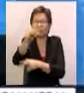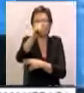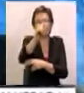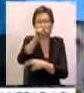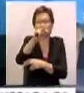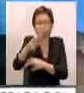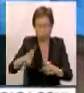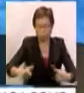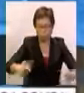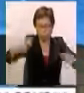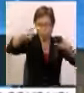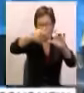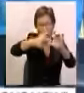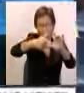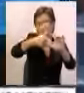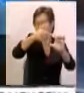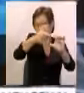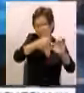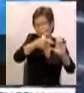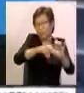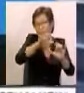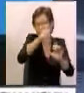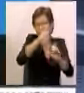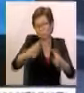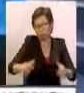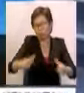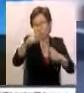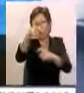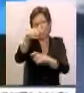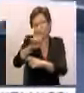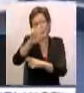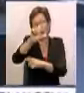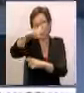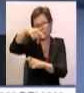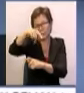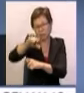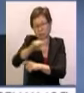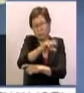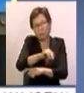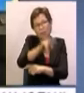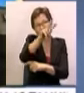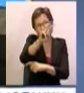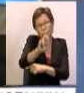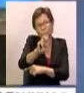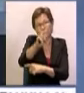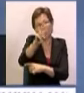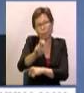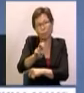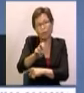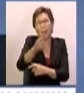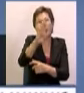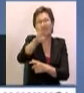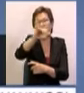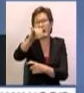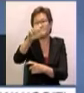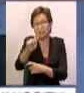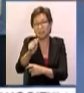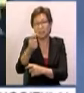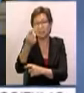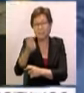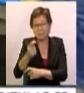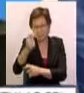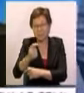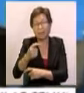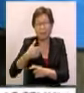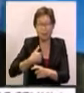berisi dipercayai petrol, 10 tong gas LPG berisi dan 20 karung baja yuria dianggarkan